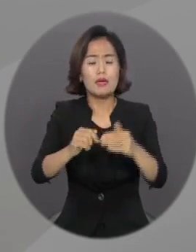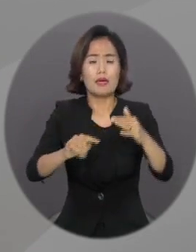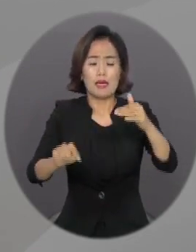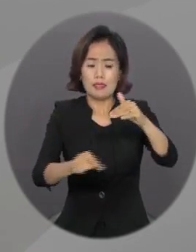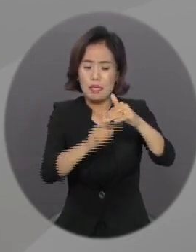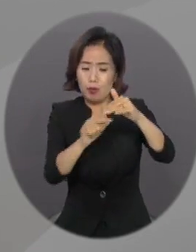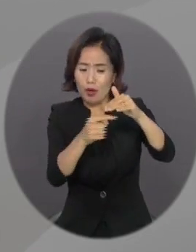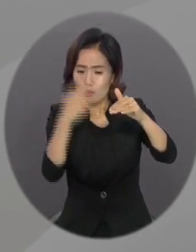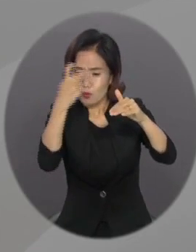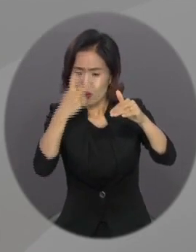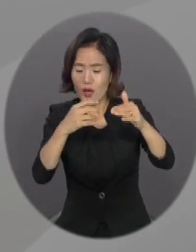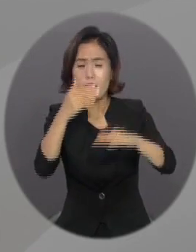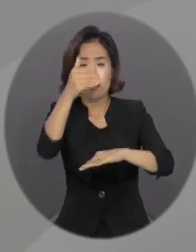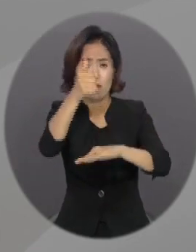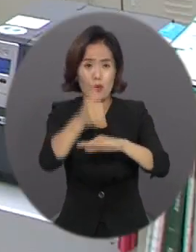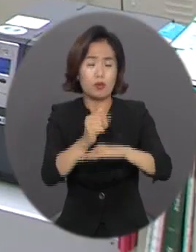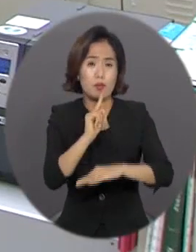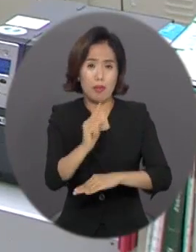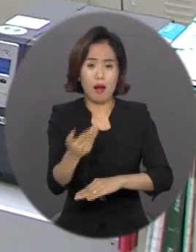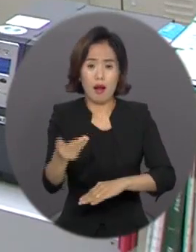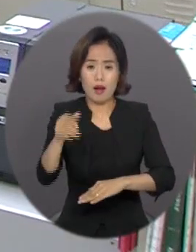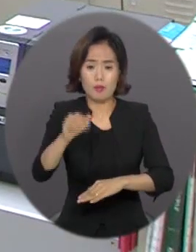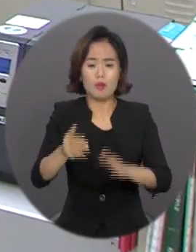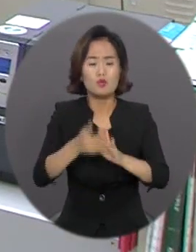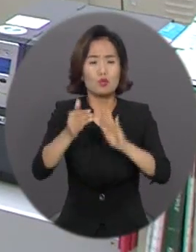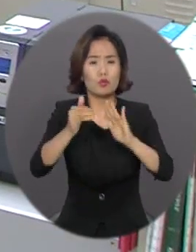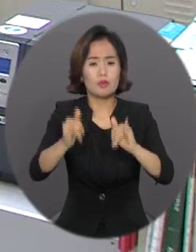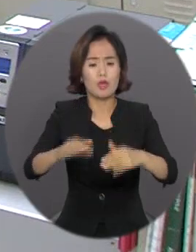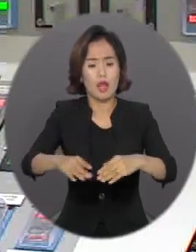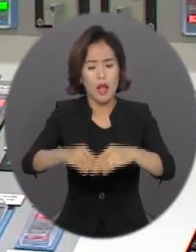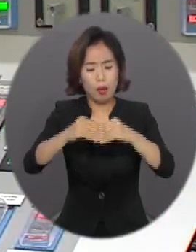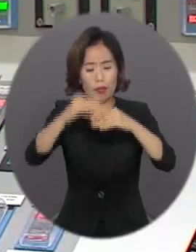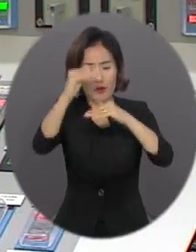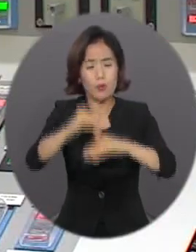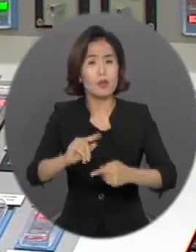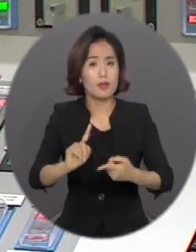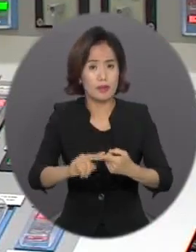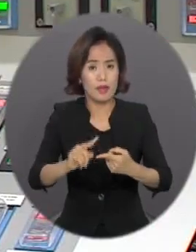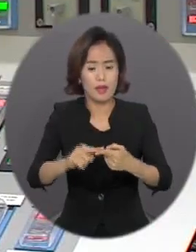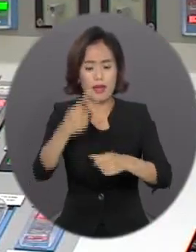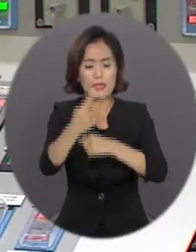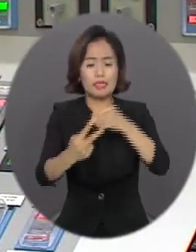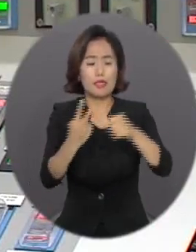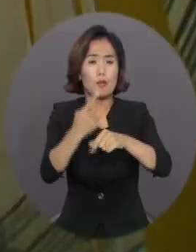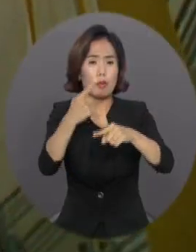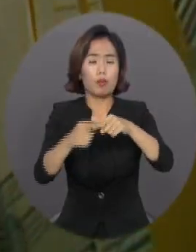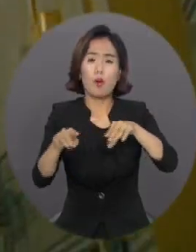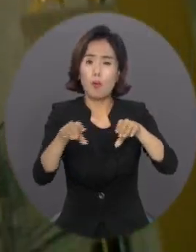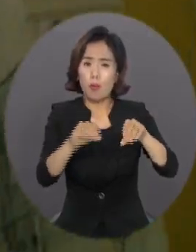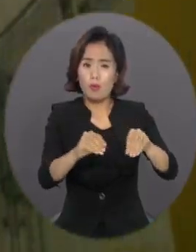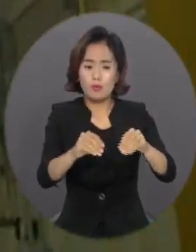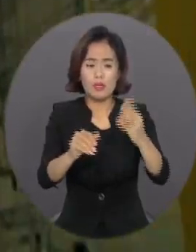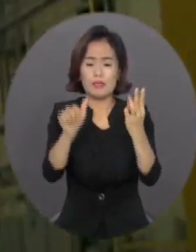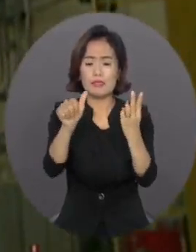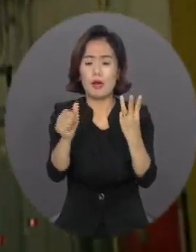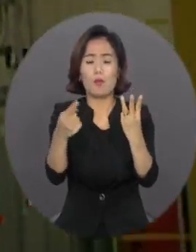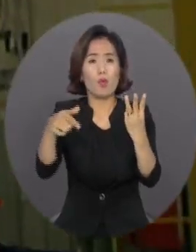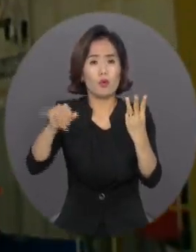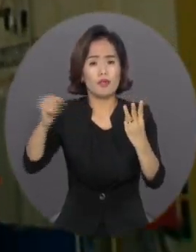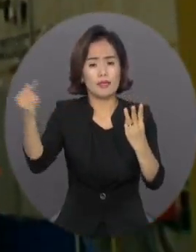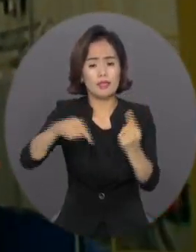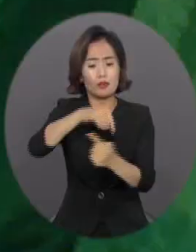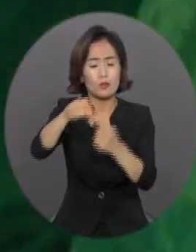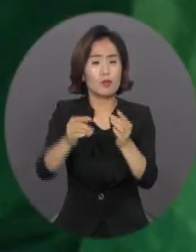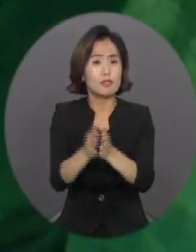상부돔을 조사한다는 것이었습니다. 한수원과 주민들이 맺은 합의서에 따라 2년 반 동안 멈춰서 있던 3호기는